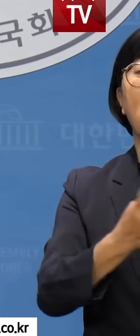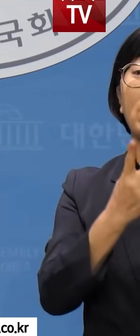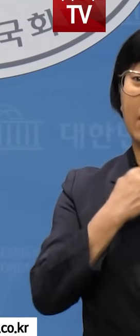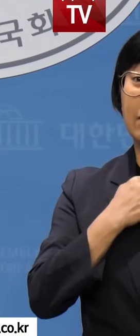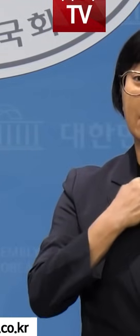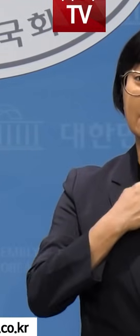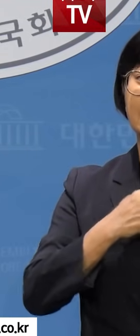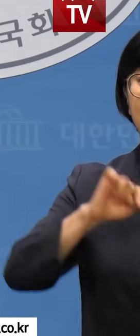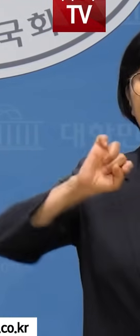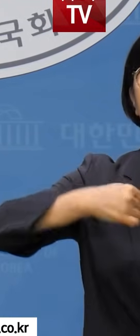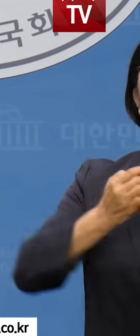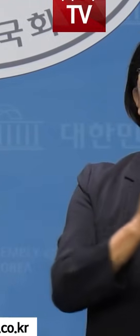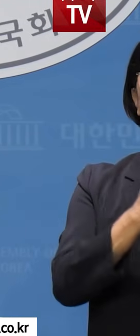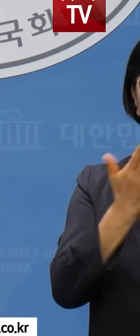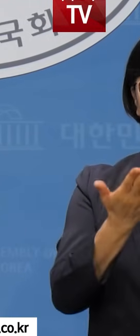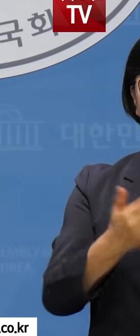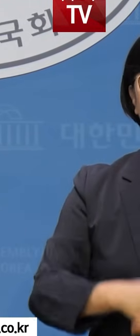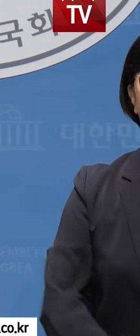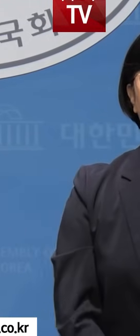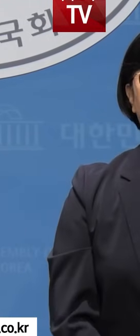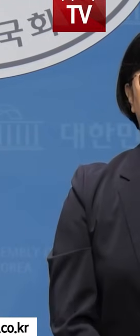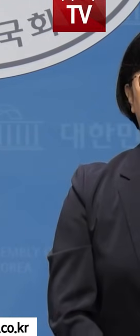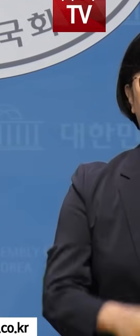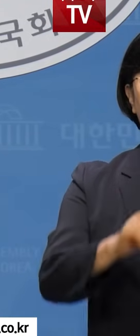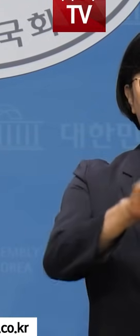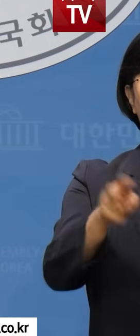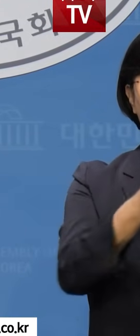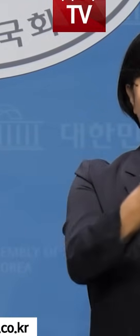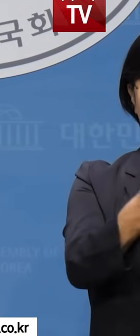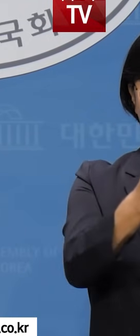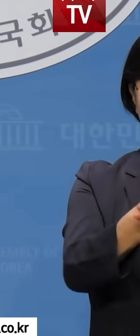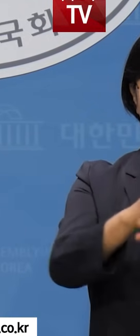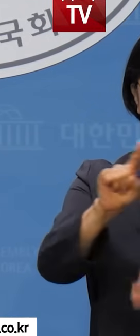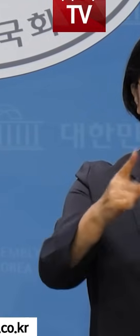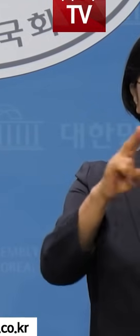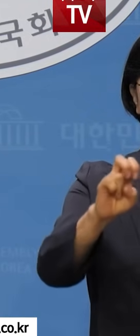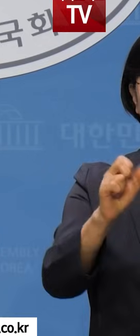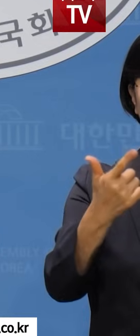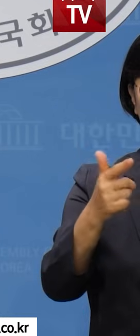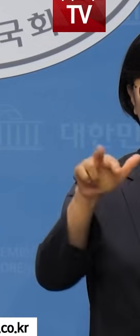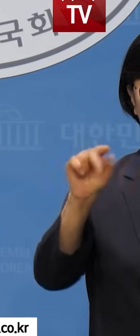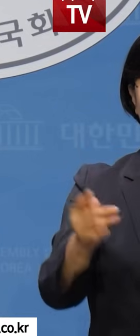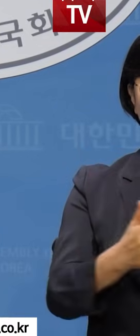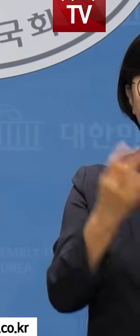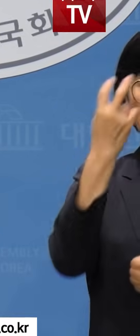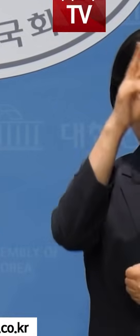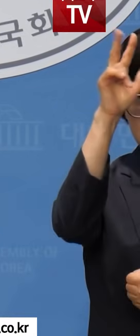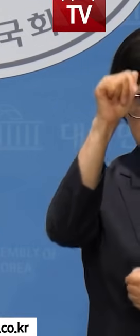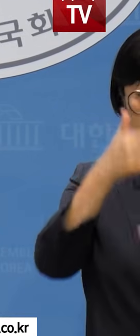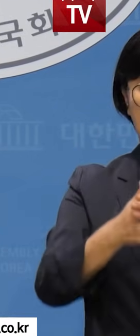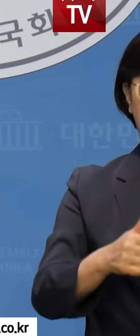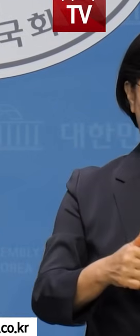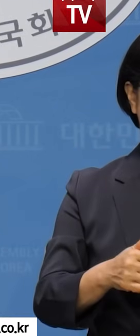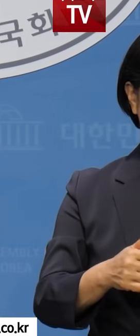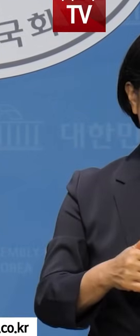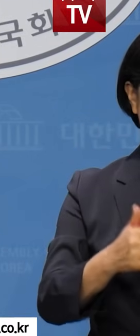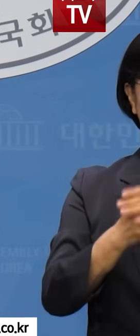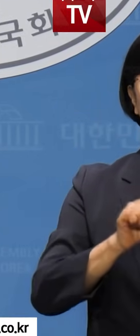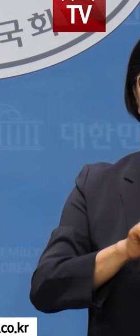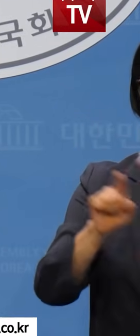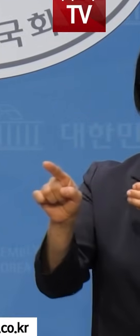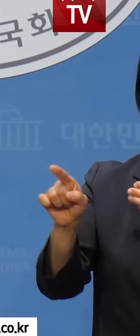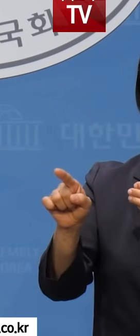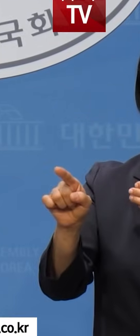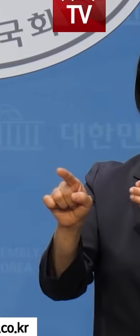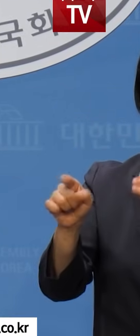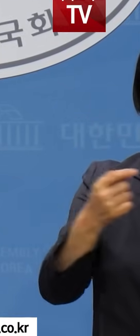온 장본인입니다. 형법 제126조는 검찰, 경찰, 그